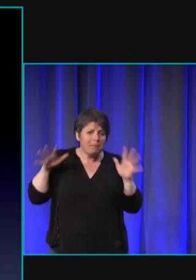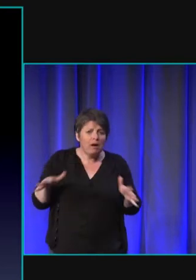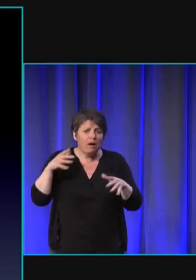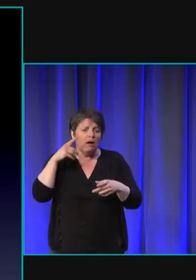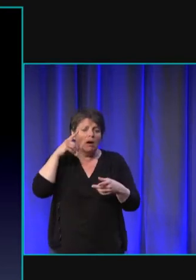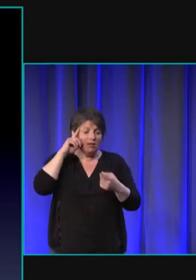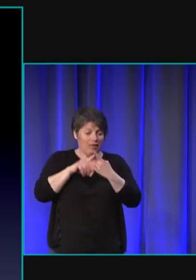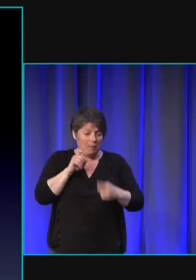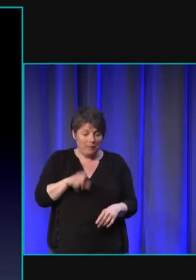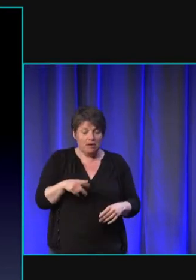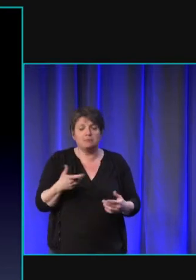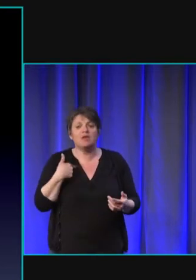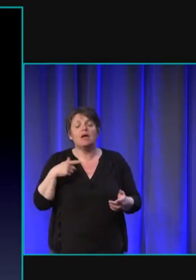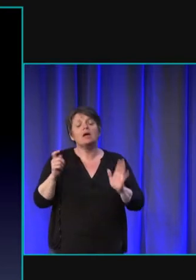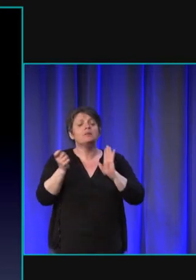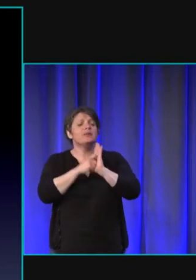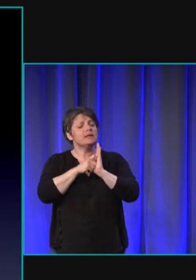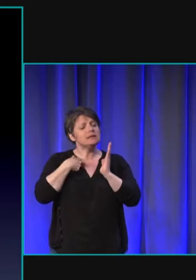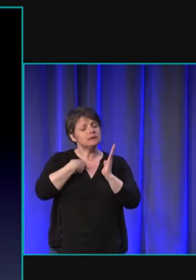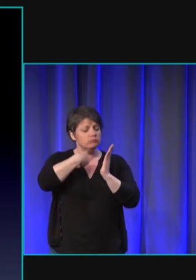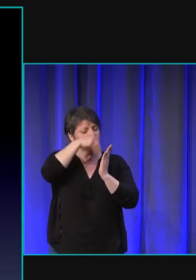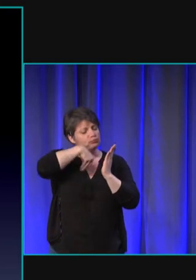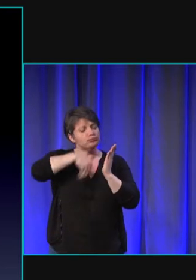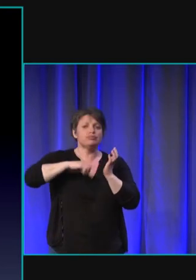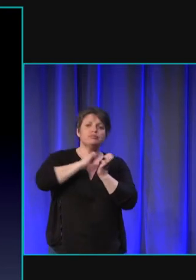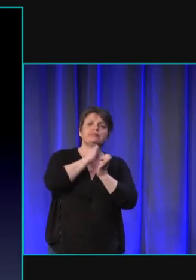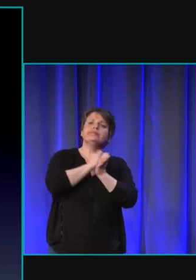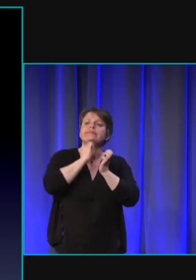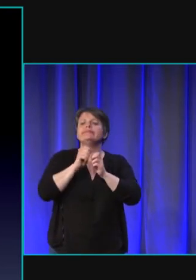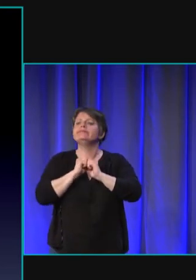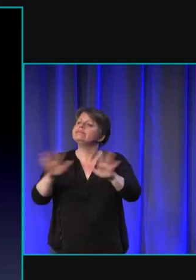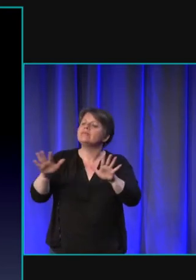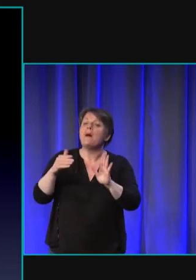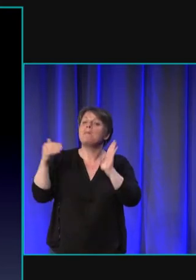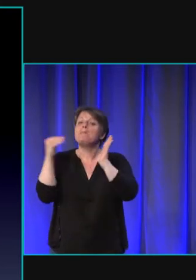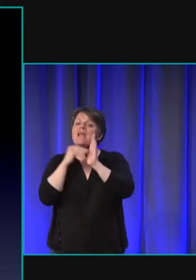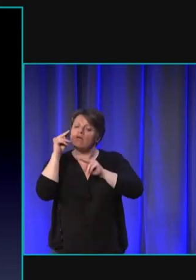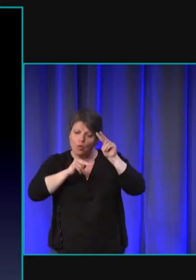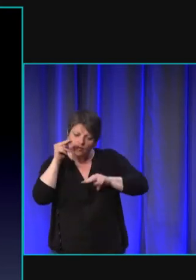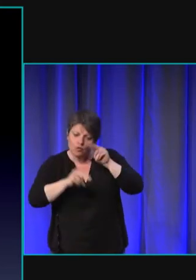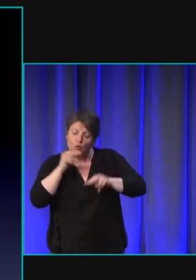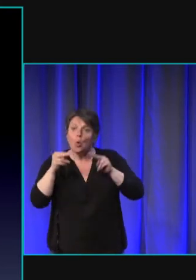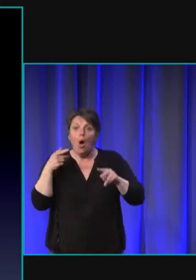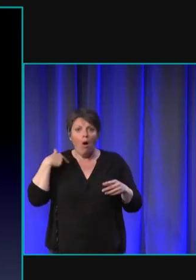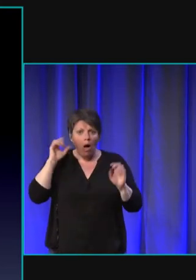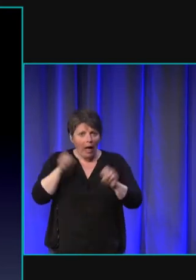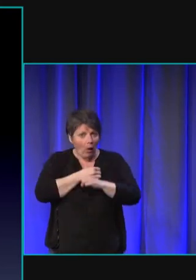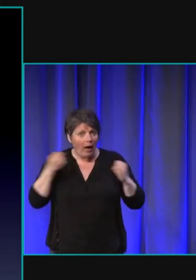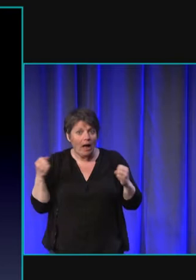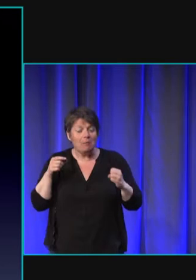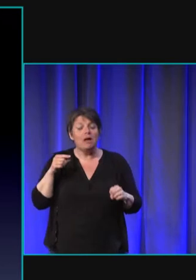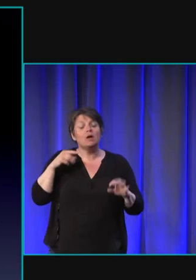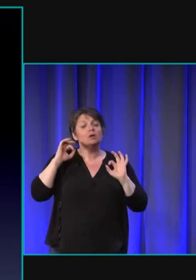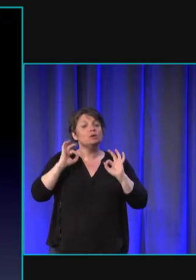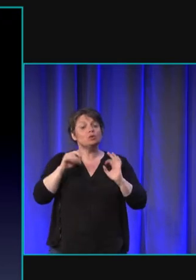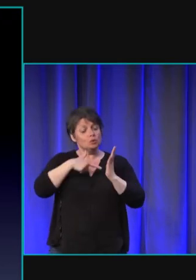Pour le coup, en fait, lorsque vous faites une publication et que vous avez 1000 vues, c'est extraordinaire parce que ça reste assez confidentiel, une publication. Et là, ce qui s'est